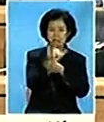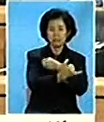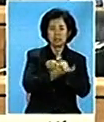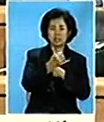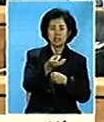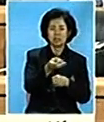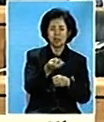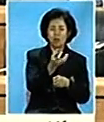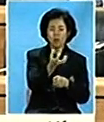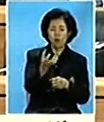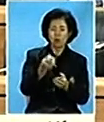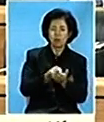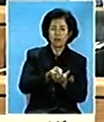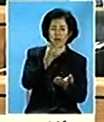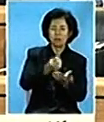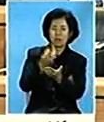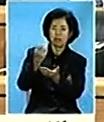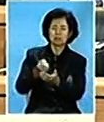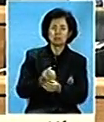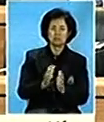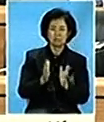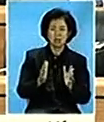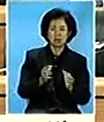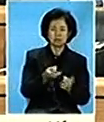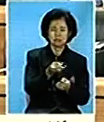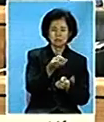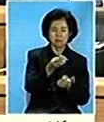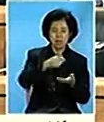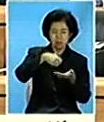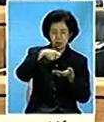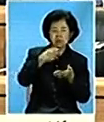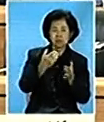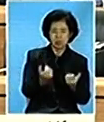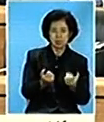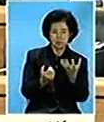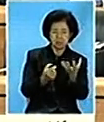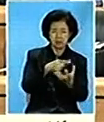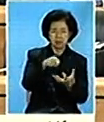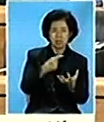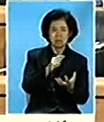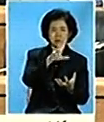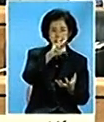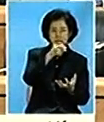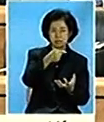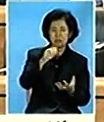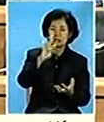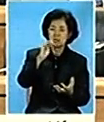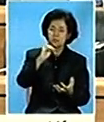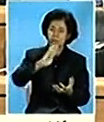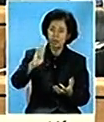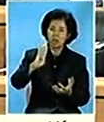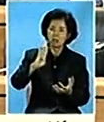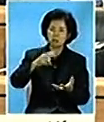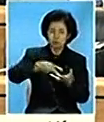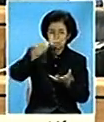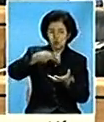าวของแพงขึ้นมากมายจะเห็นได้ว่าข้าวแกงขนาดนี้นะครับจานหนึ่งก็ประมาณ 30-40 บาทก๋วยเตี๋ยวเคย